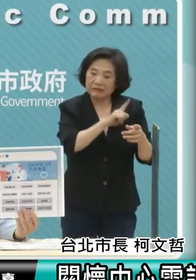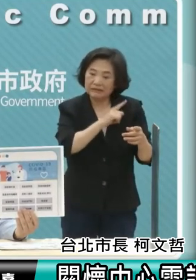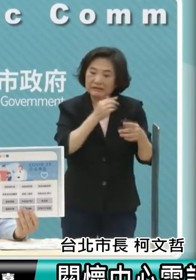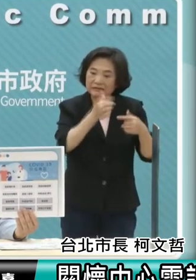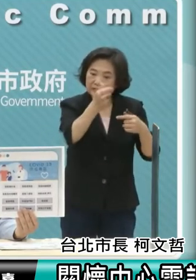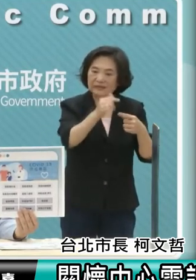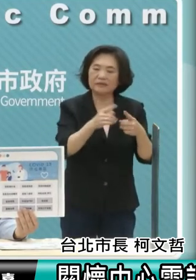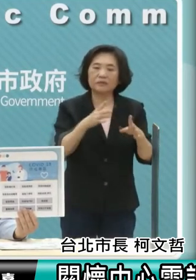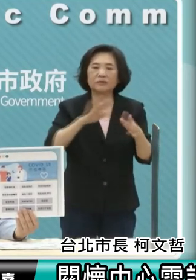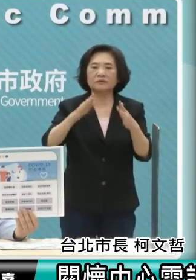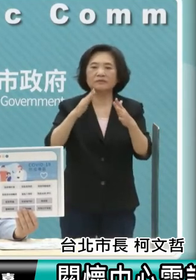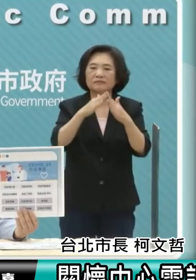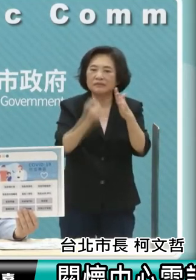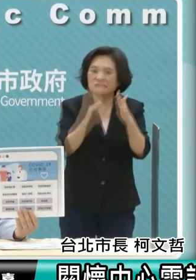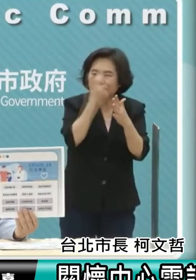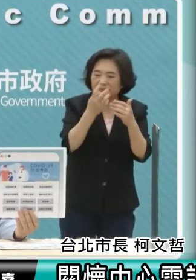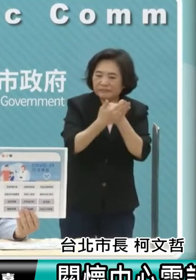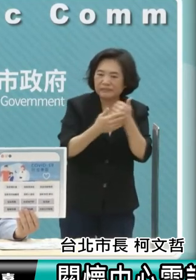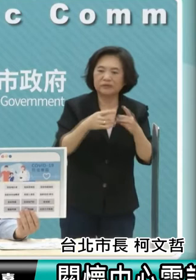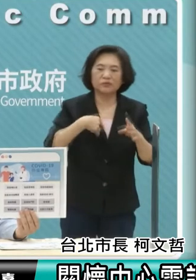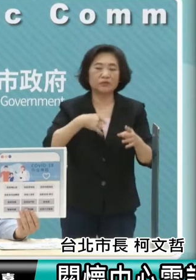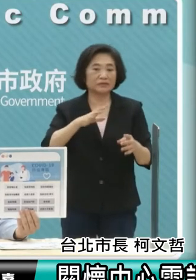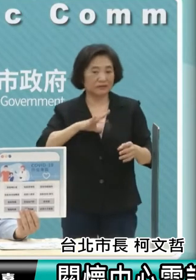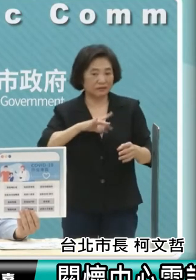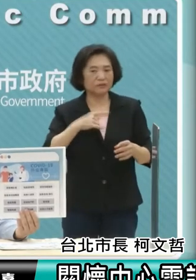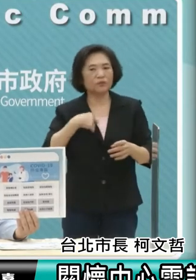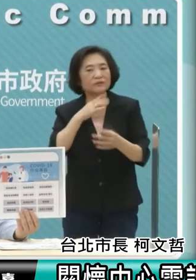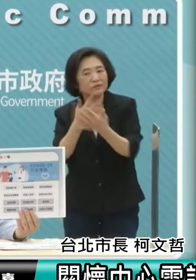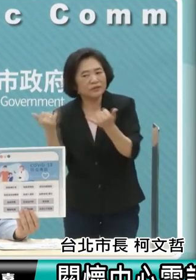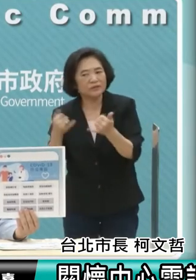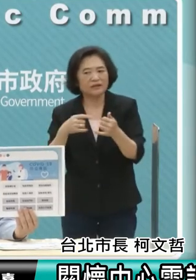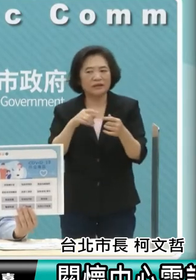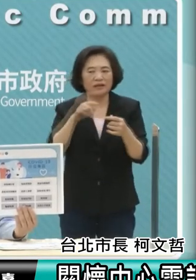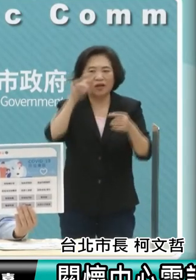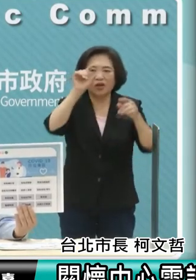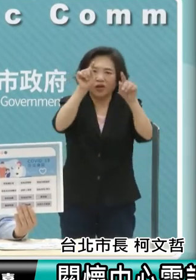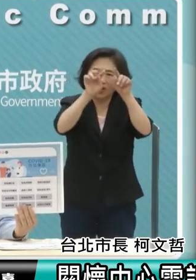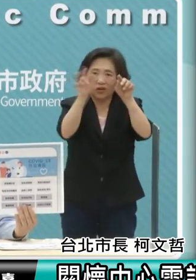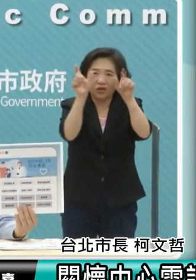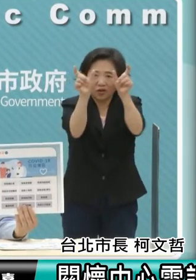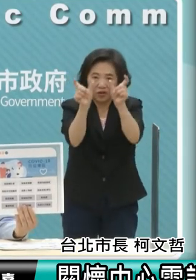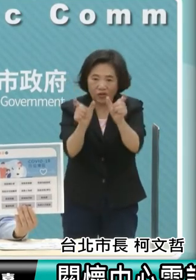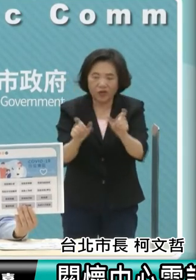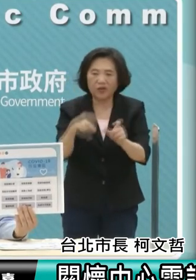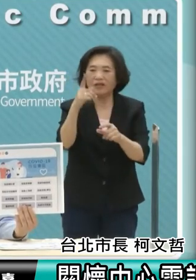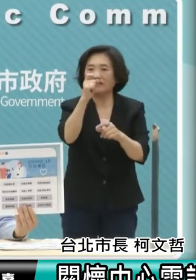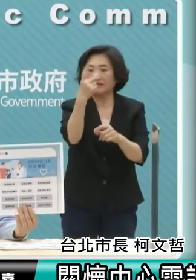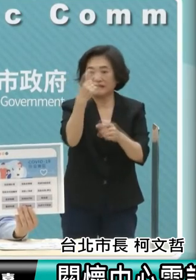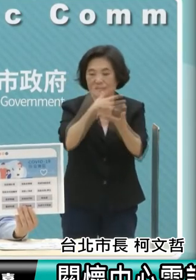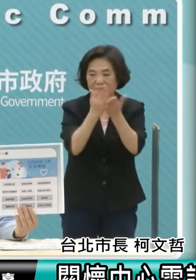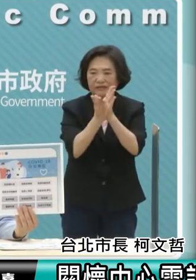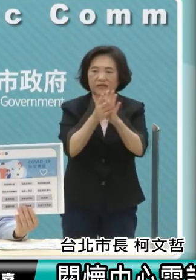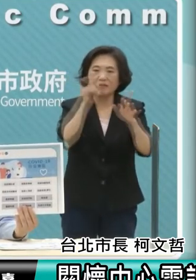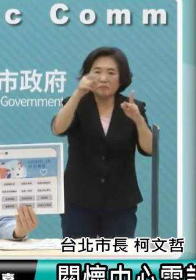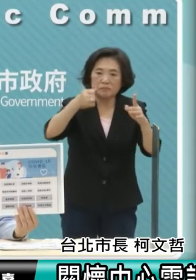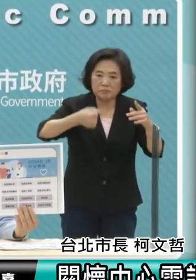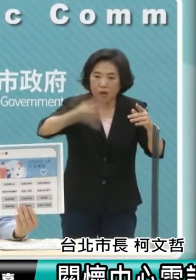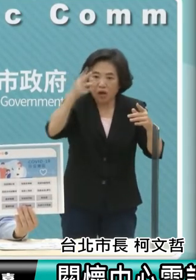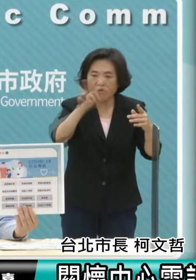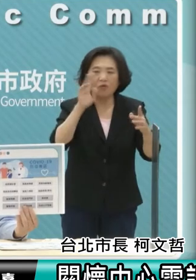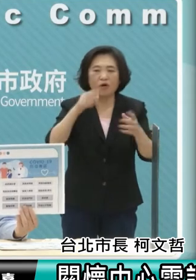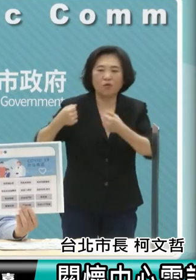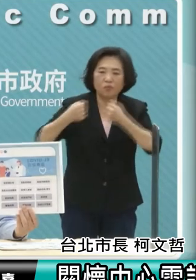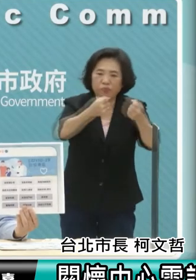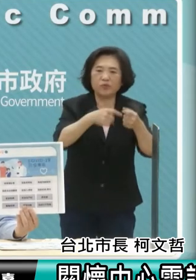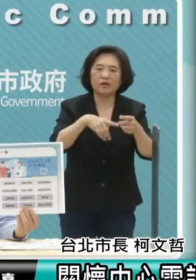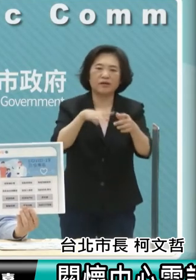触者，我是入境者，我是老师学生。你需要哪些资料，自己点进去看。那底下还有什么居家照护啦、防疫急门诊啦、车台数